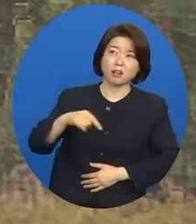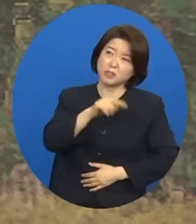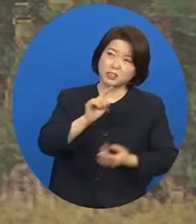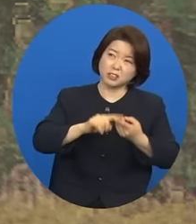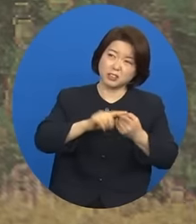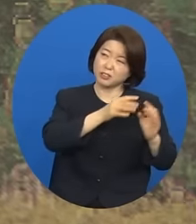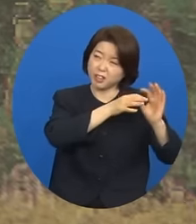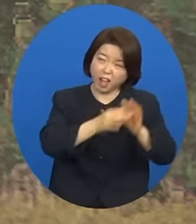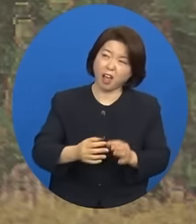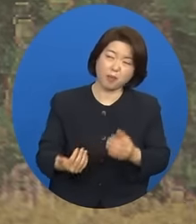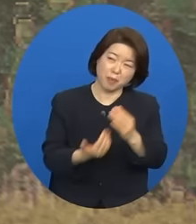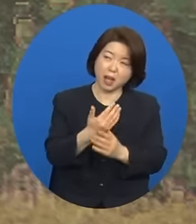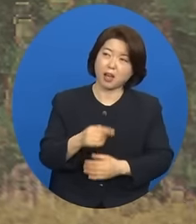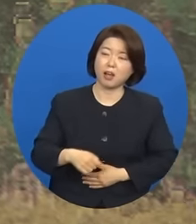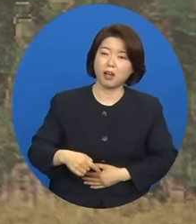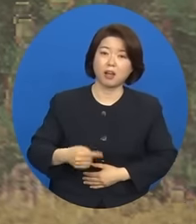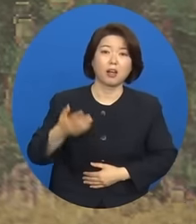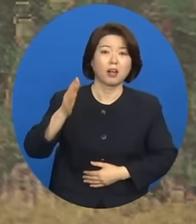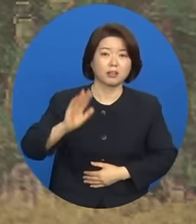근데 다 봤다는 거예요.